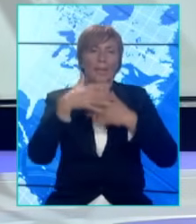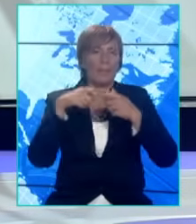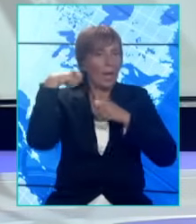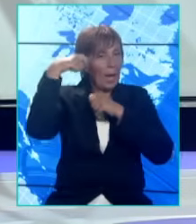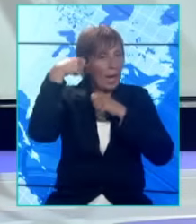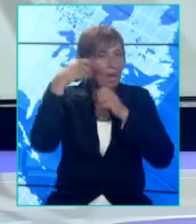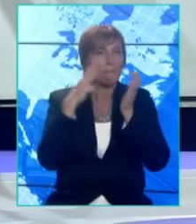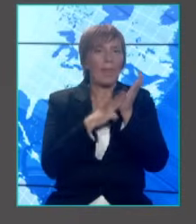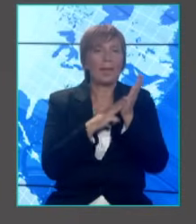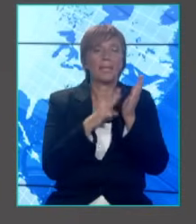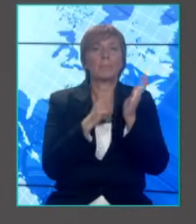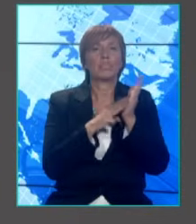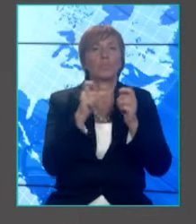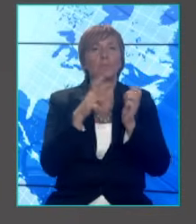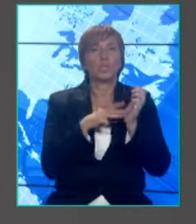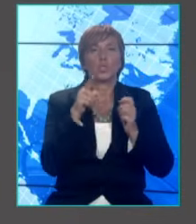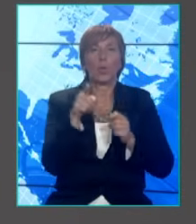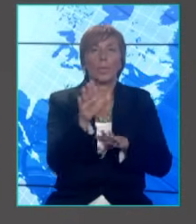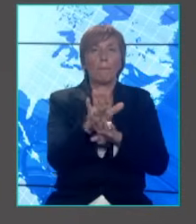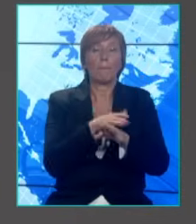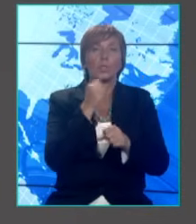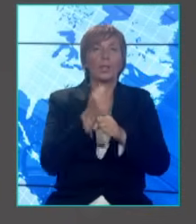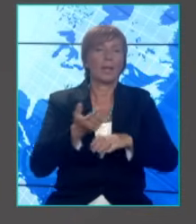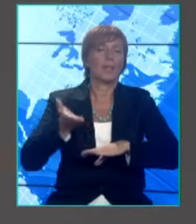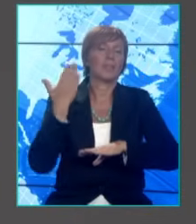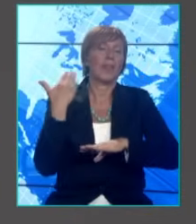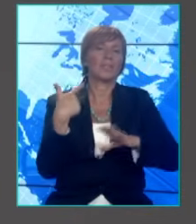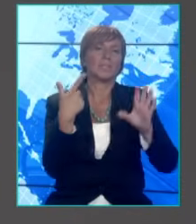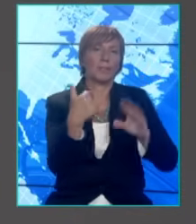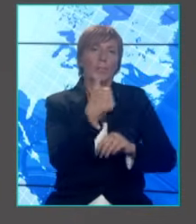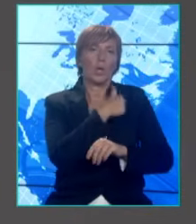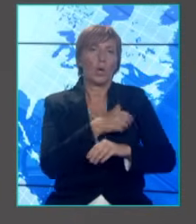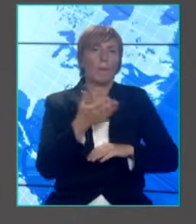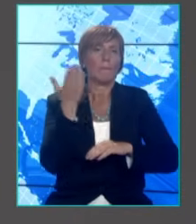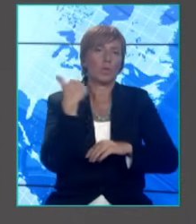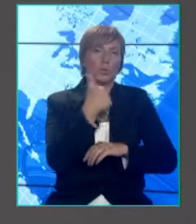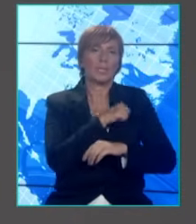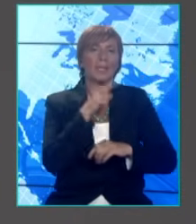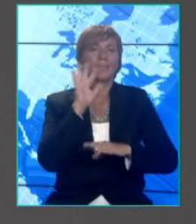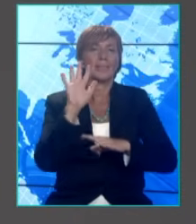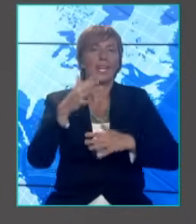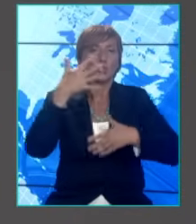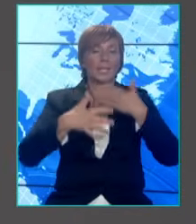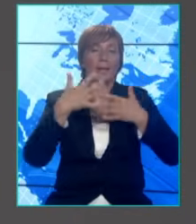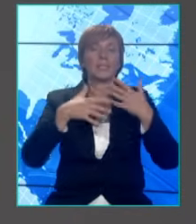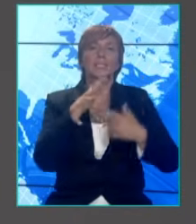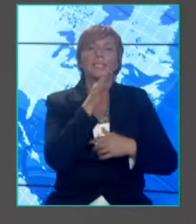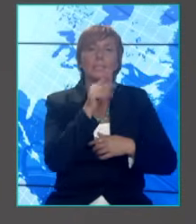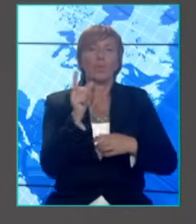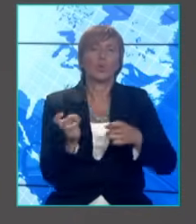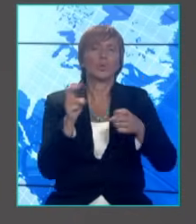kamerman Mladen Mičević Mičko. Mičević je počeo raditi davnih 70. godina prošlog stoljeća na tadašnjoj televiziji